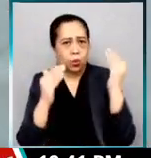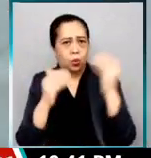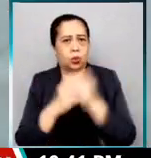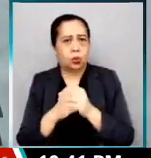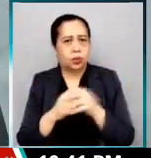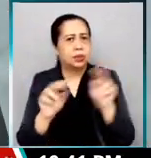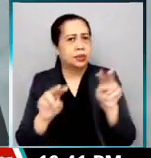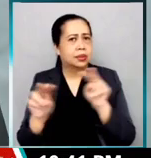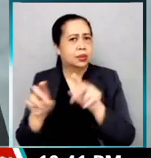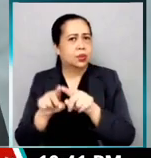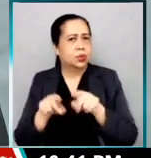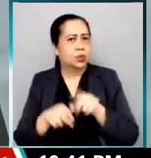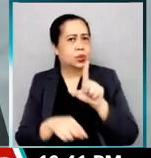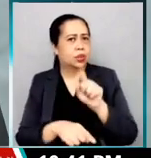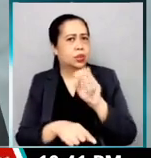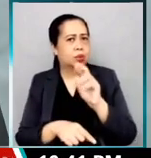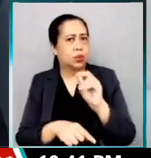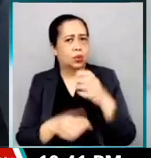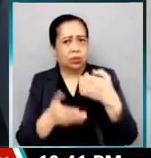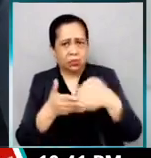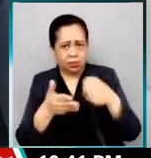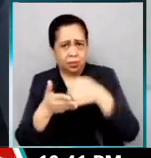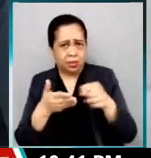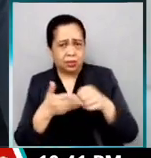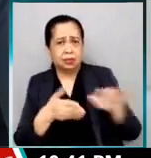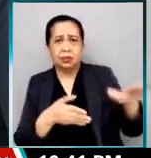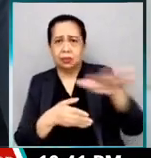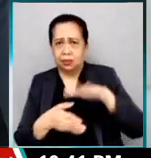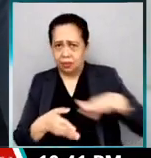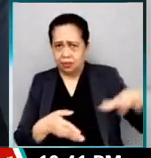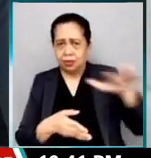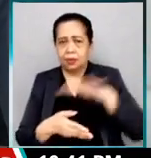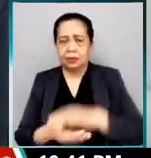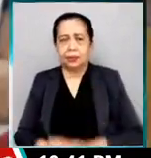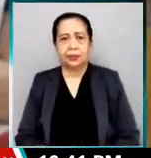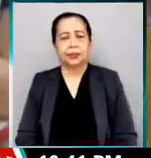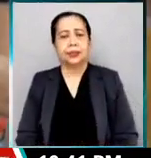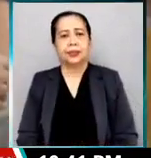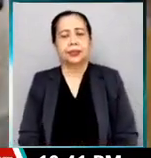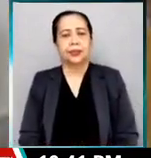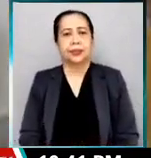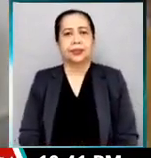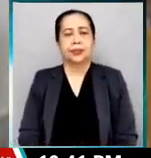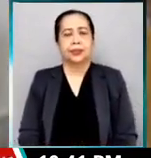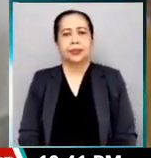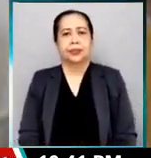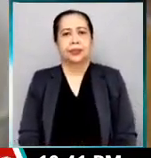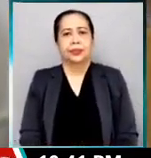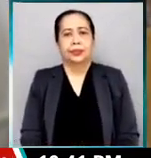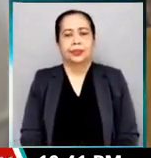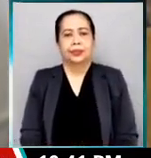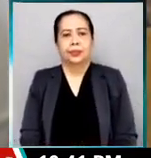ng LTO ang mga gastusin nila. Katrina Son, nagbabalita para sa GMA Integrated News.